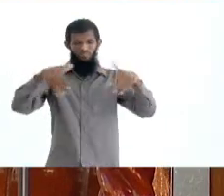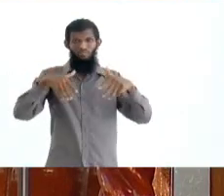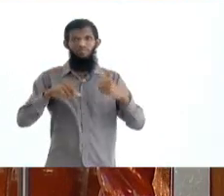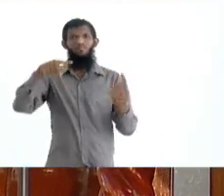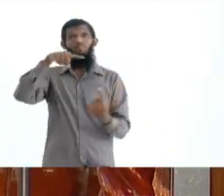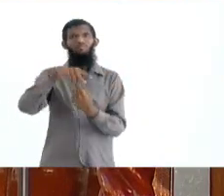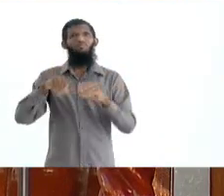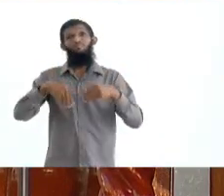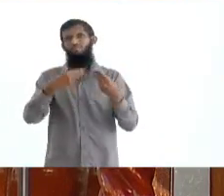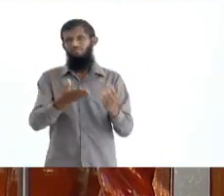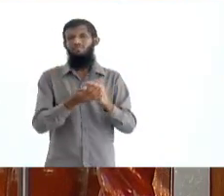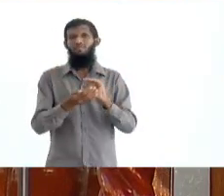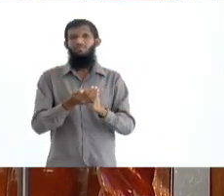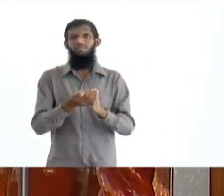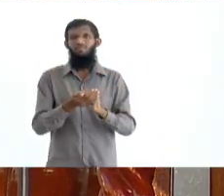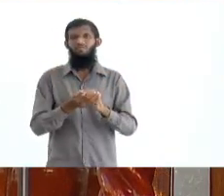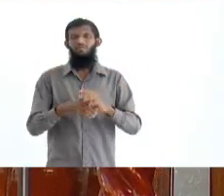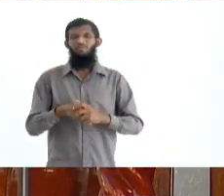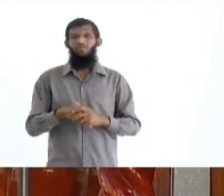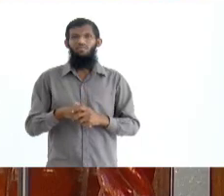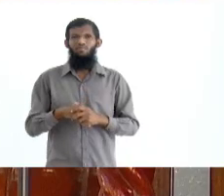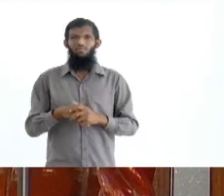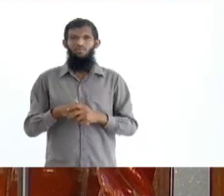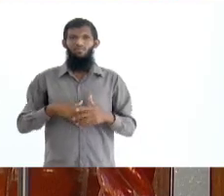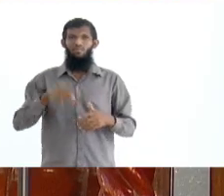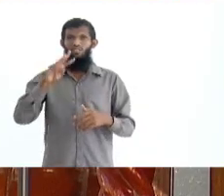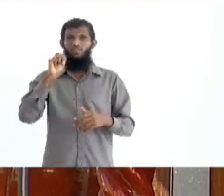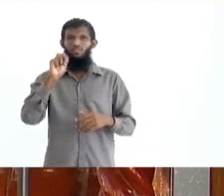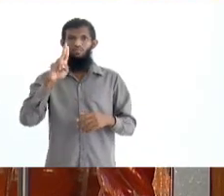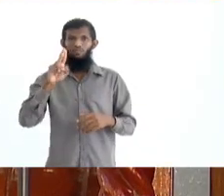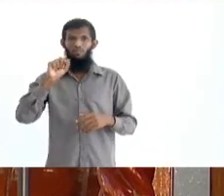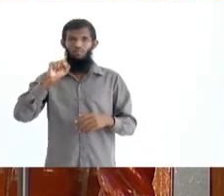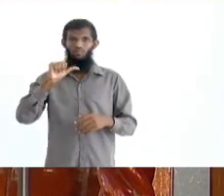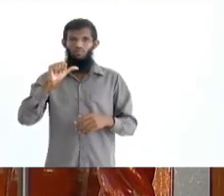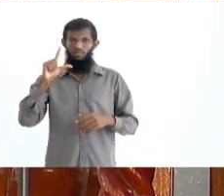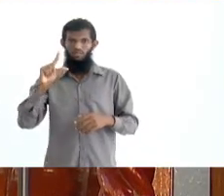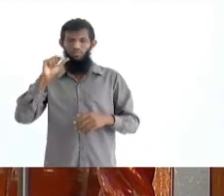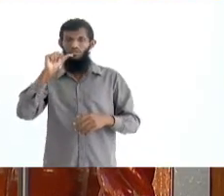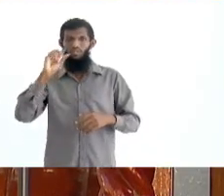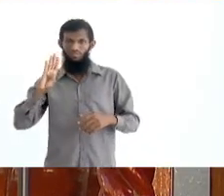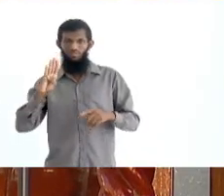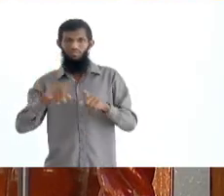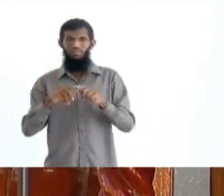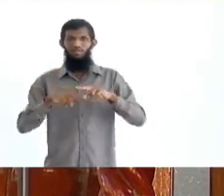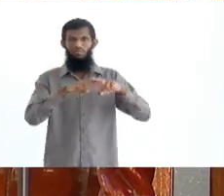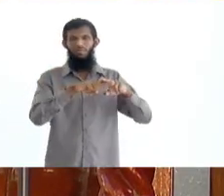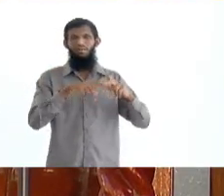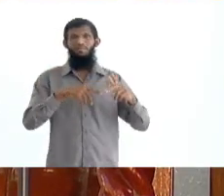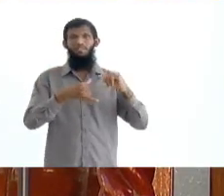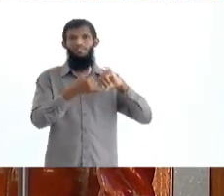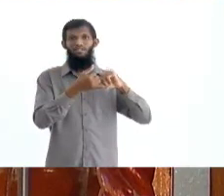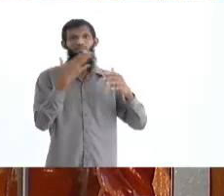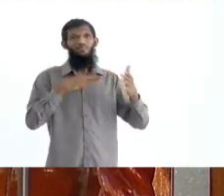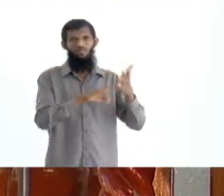kurevi. Adi zuvan sahabi Mus'ab bin Umeyr radiyallahu anhu safirege gotuga